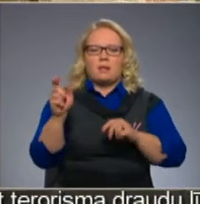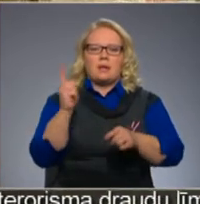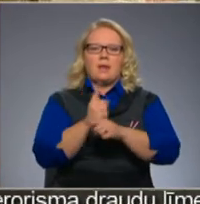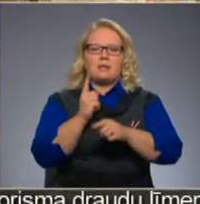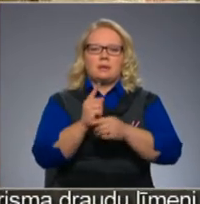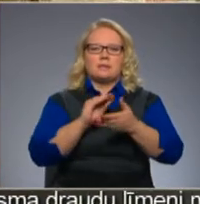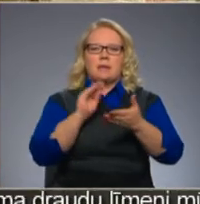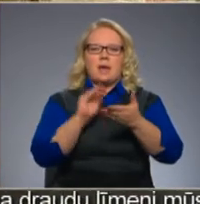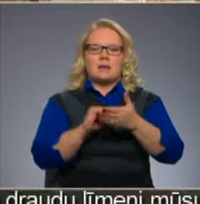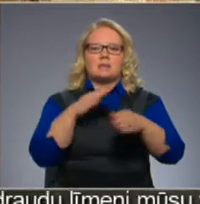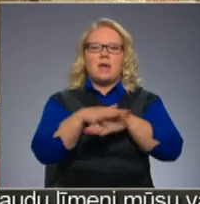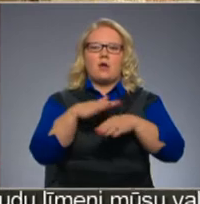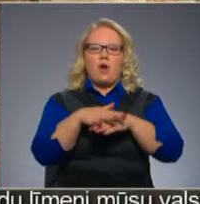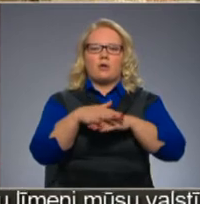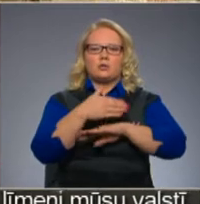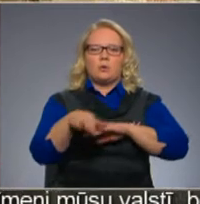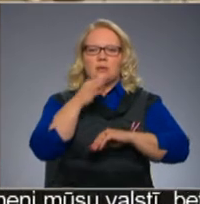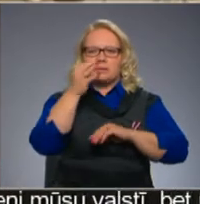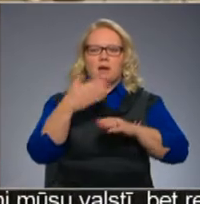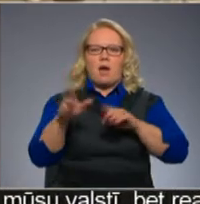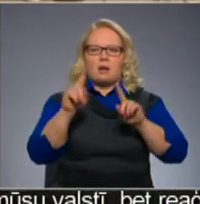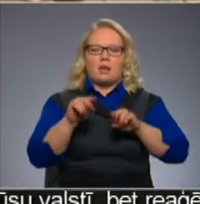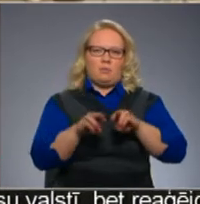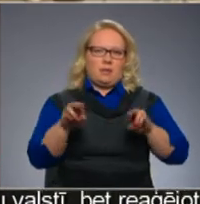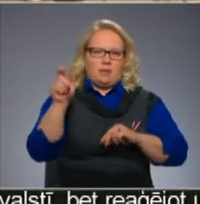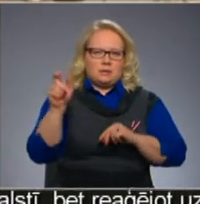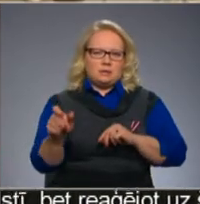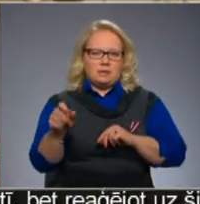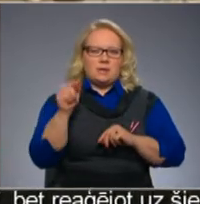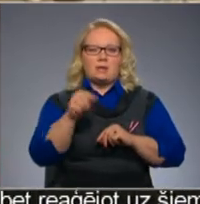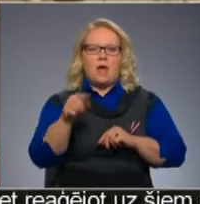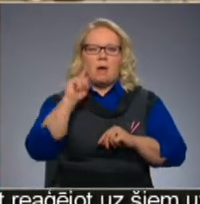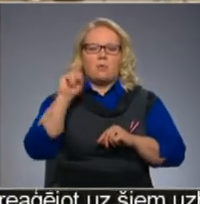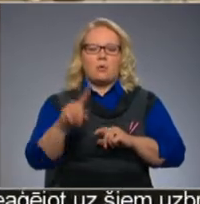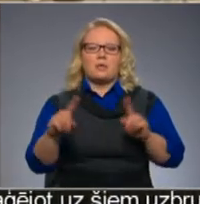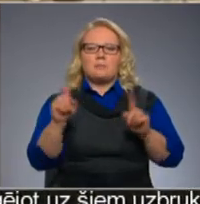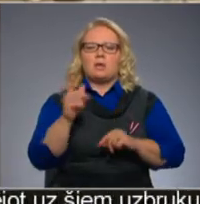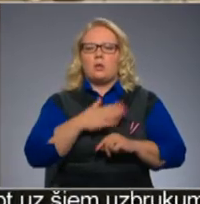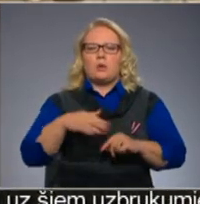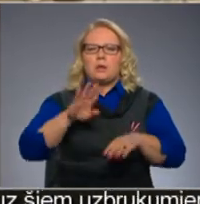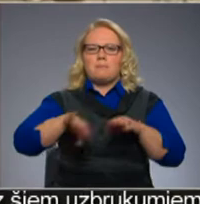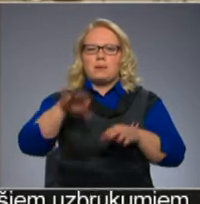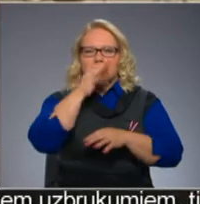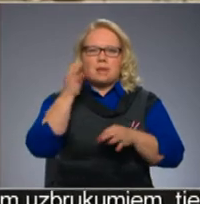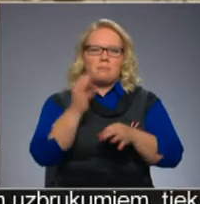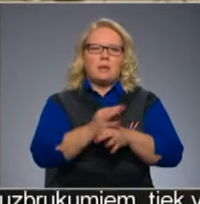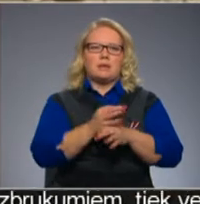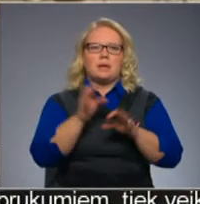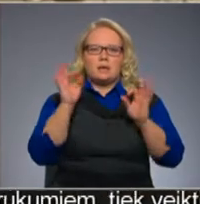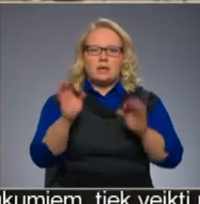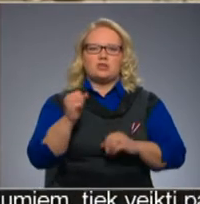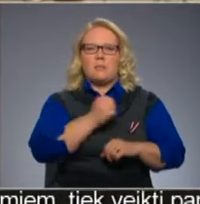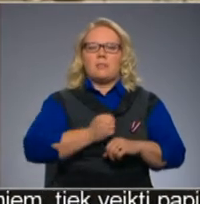ierakstīt teroristu rindās, norāda ārlietu ministrs. Tā, protams, ir ļoti bezatbildīga, tiešām